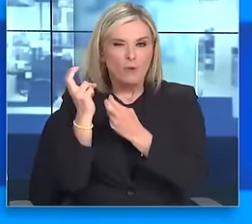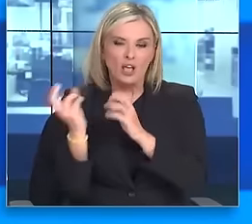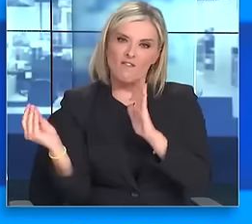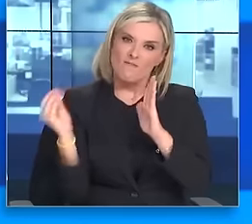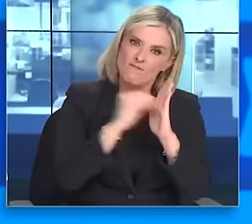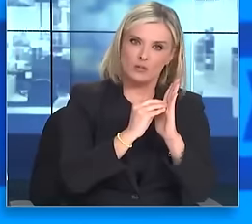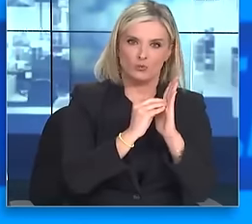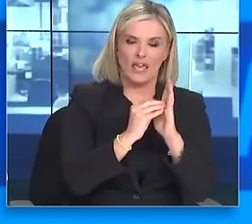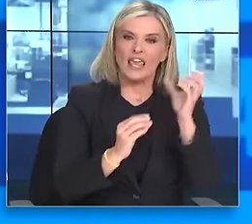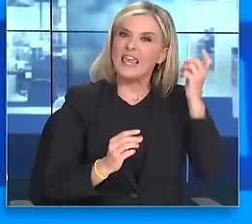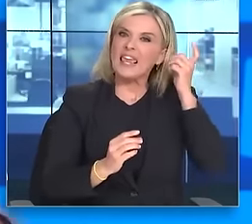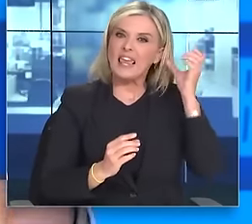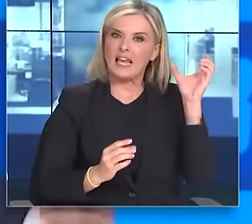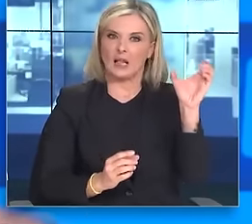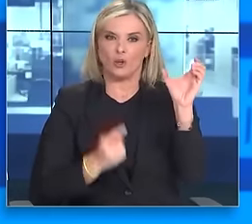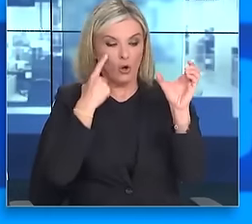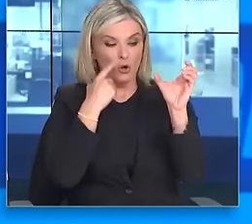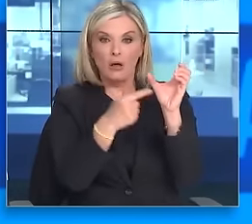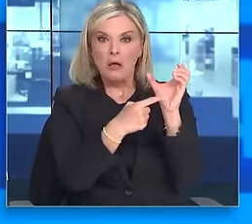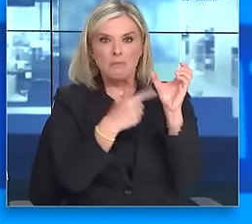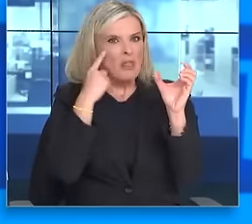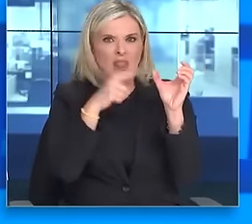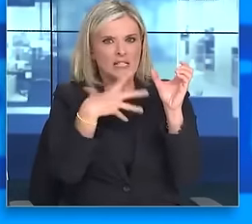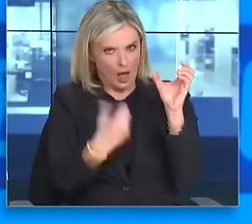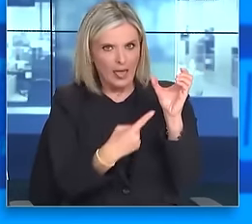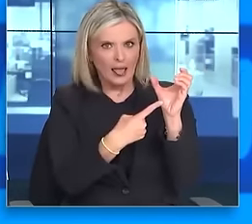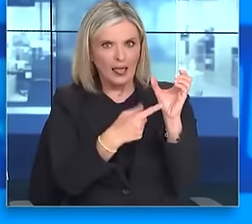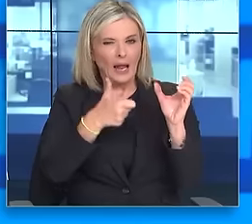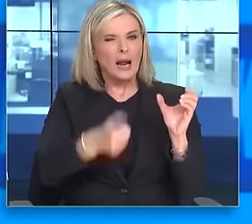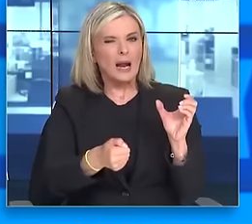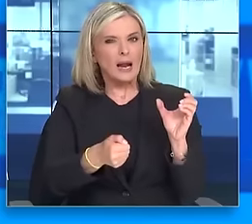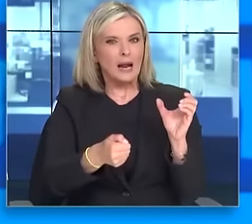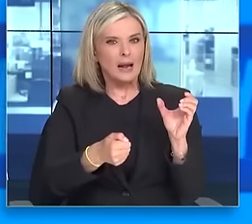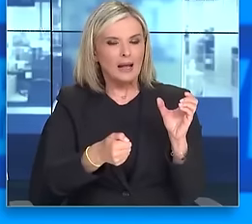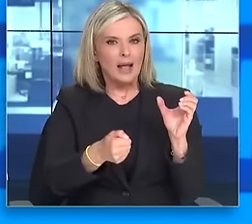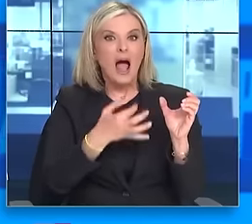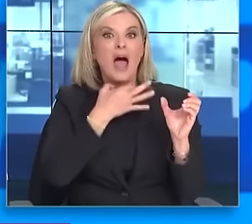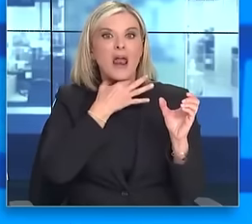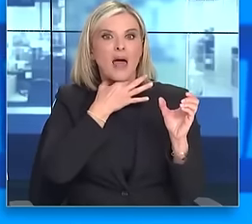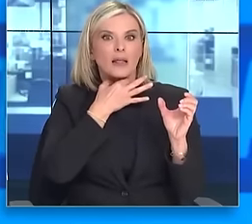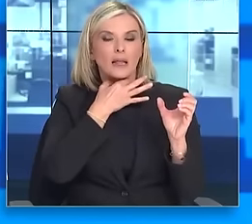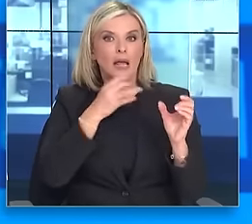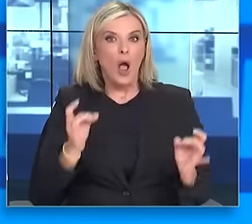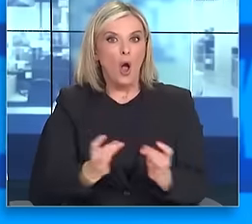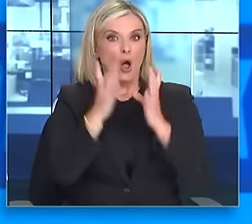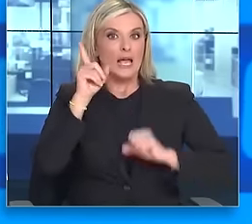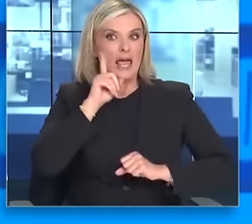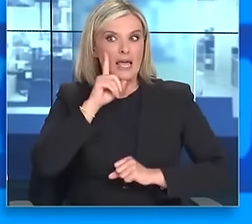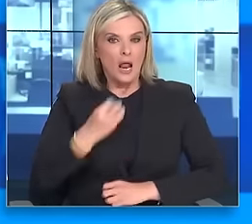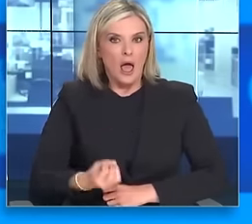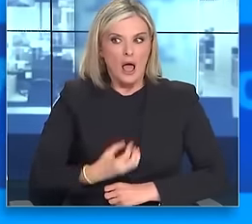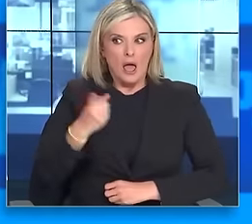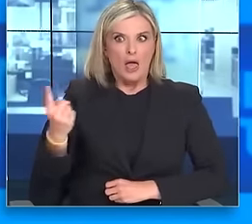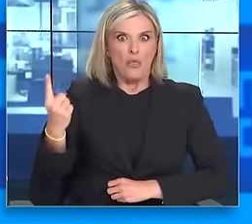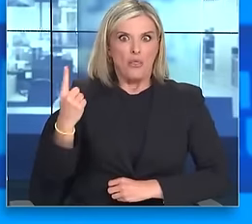συσκευή τηλεφώνου. Αν την δείτε εσείς και εγώ, δεν θα ξέρετε ότι είναι αυτή η εφαρμογή. Ενεργοποιείται αν η γυναίκα αισθάνεται